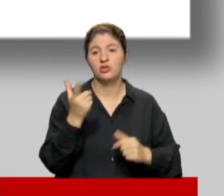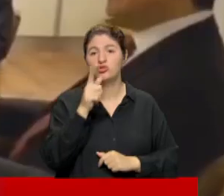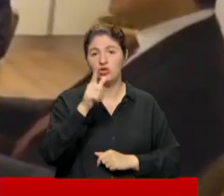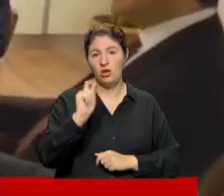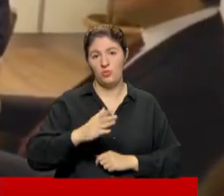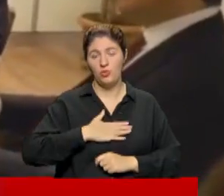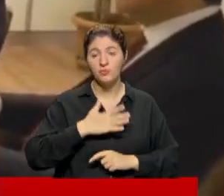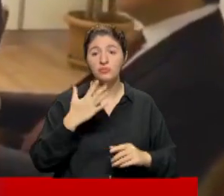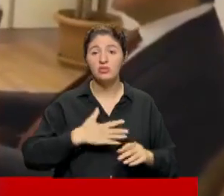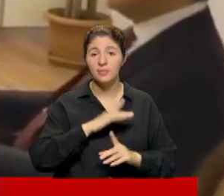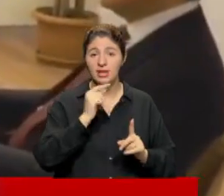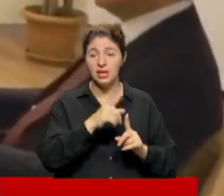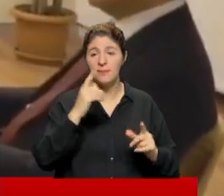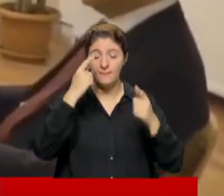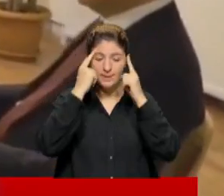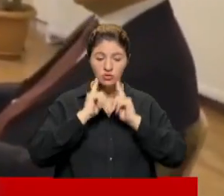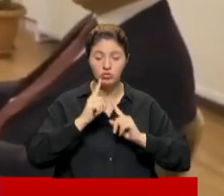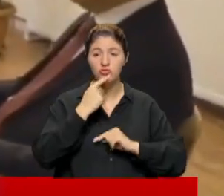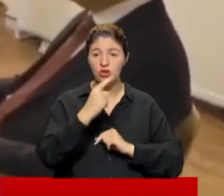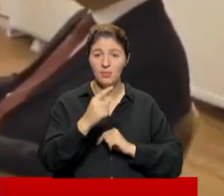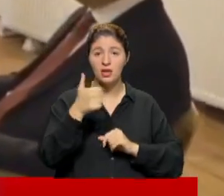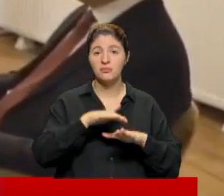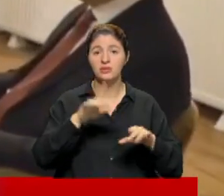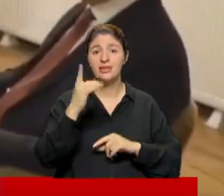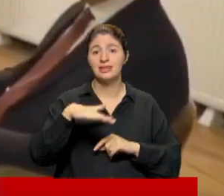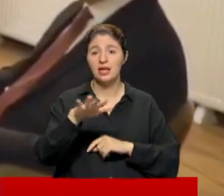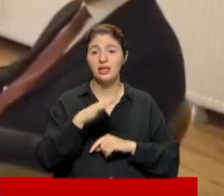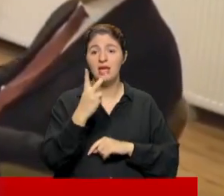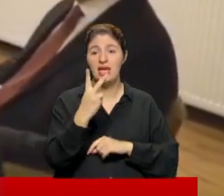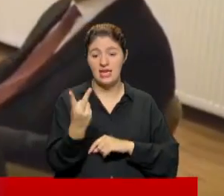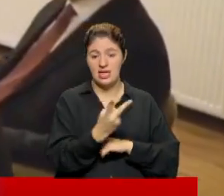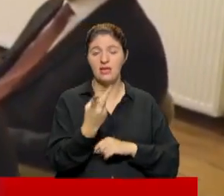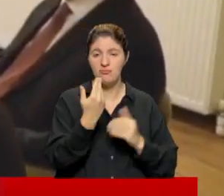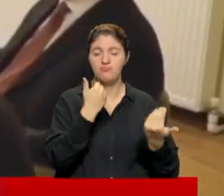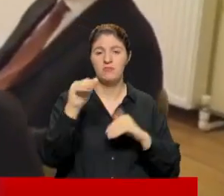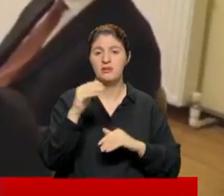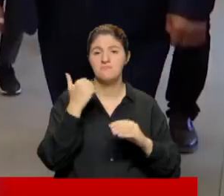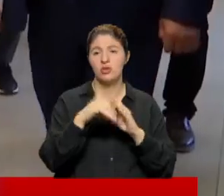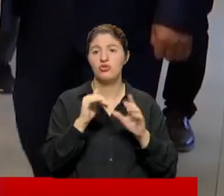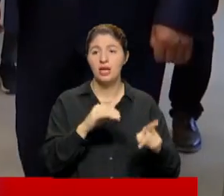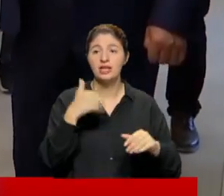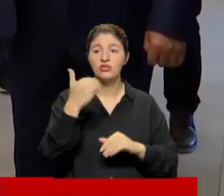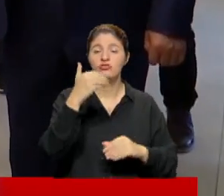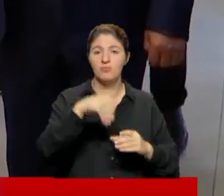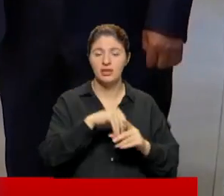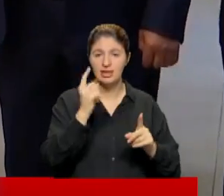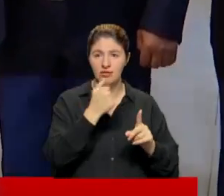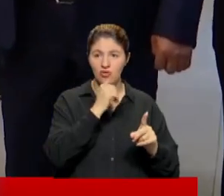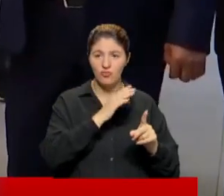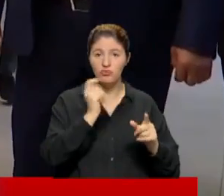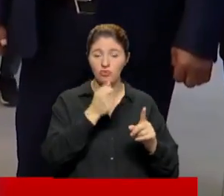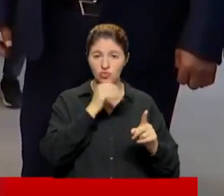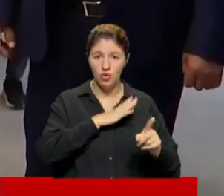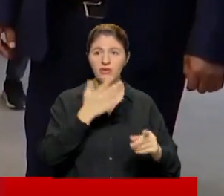çağırıyorum CHP liderinin başörtüsü çıkışına altılı Masadaki liderlerden ikisinden destek mesajı geldi gelecek Partisi lideri Ahmet